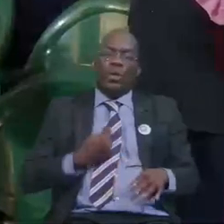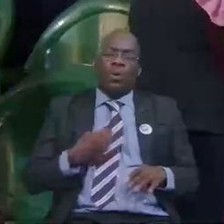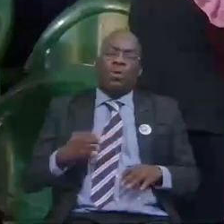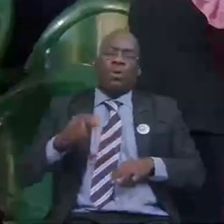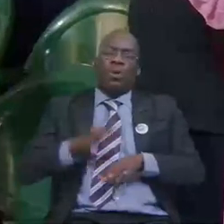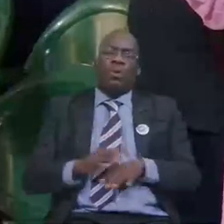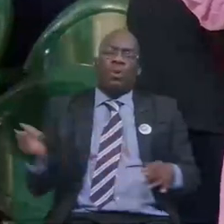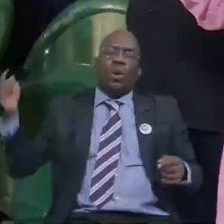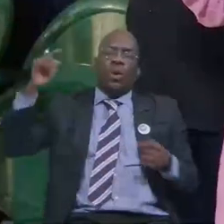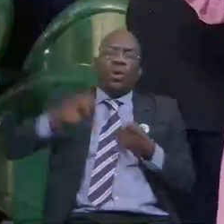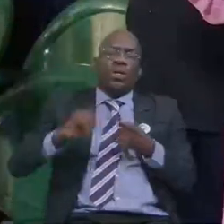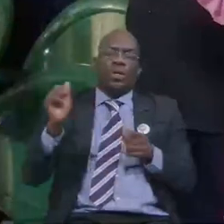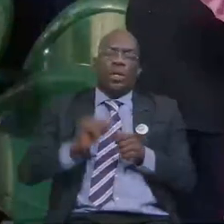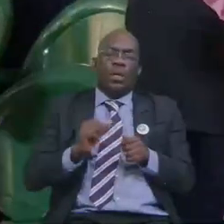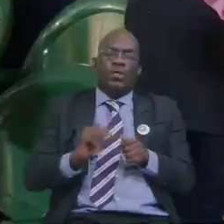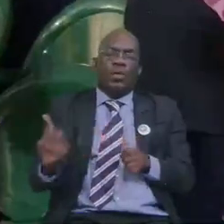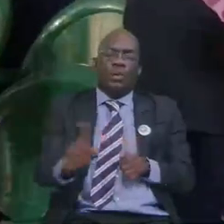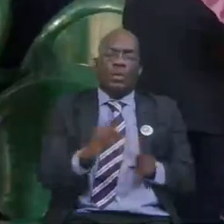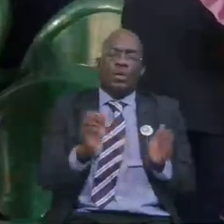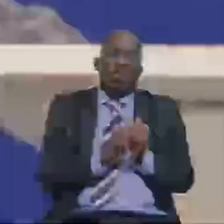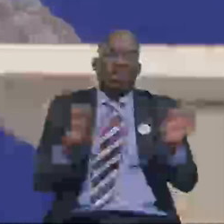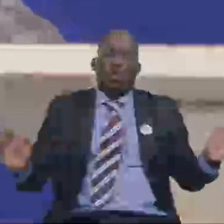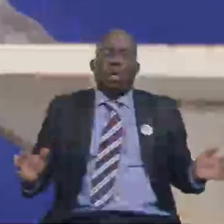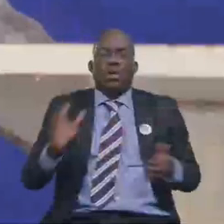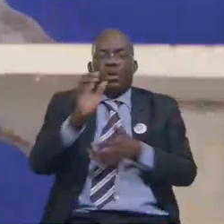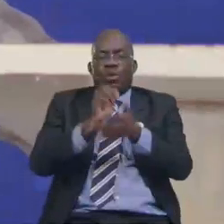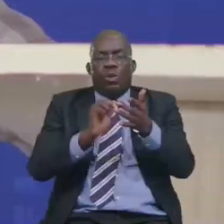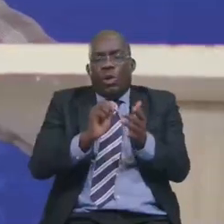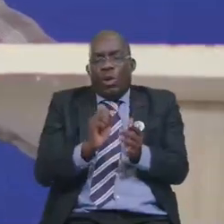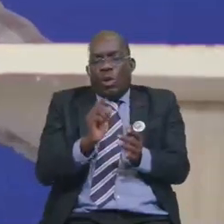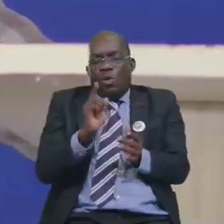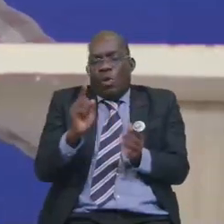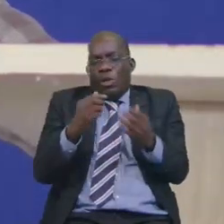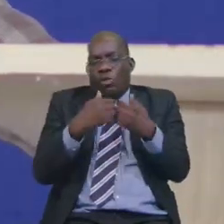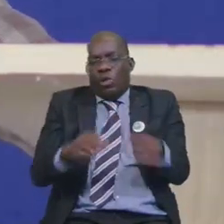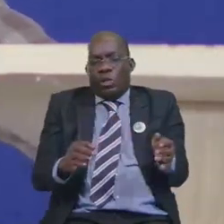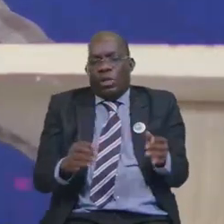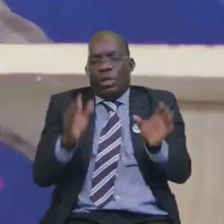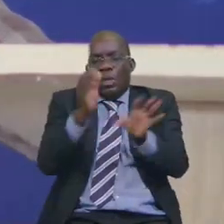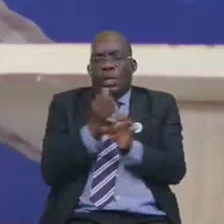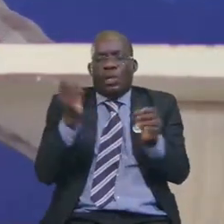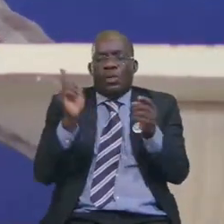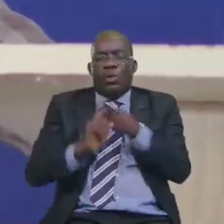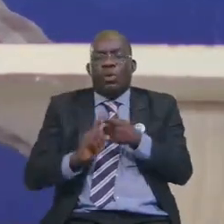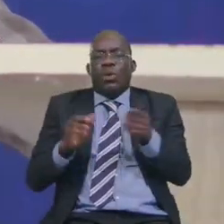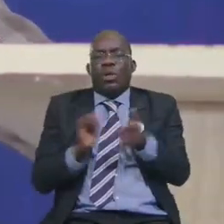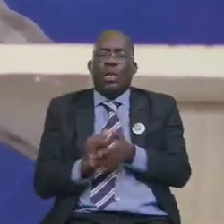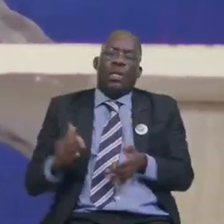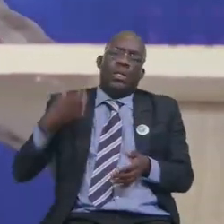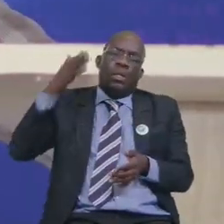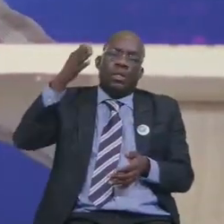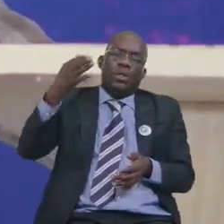chacun sans exception atteignent cette destination de la vie